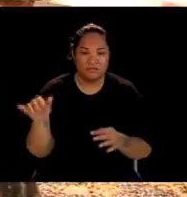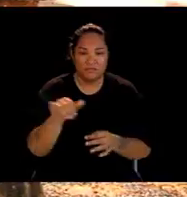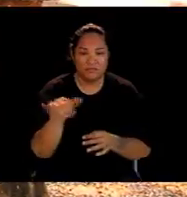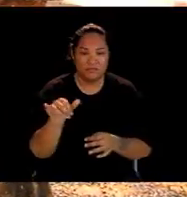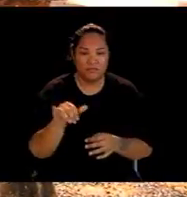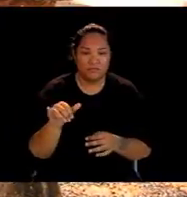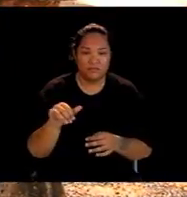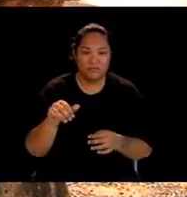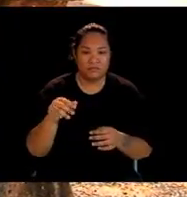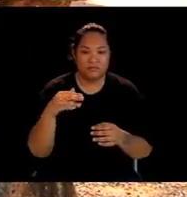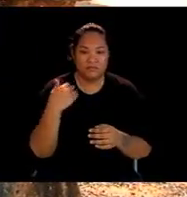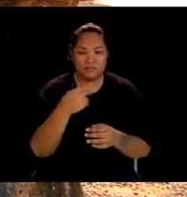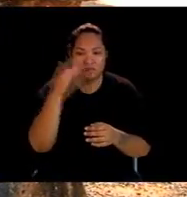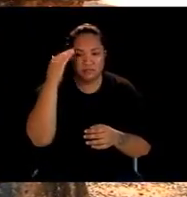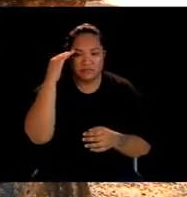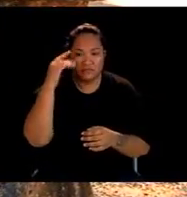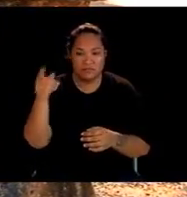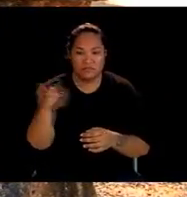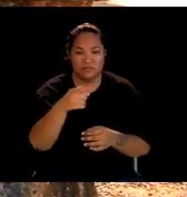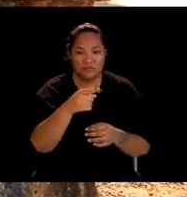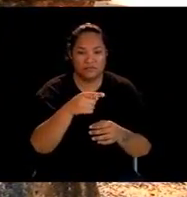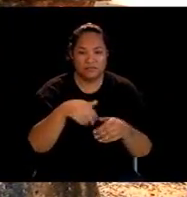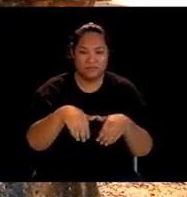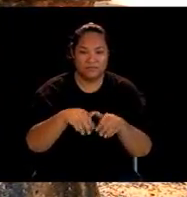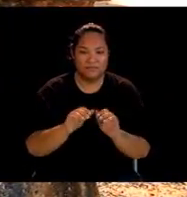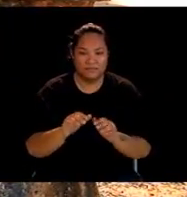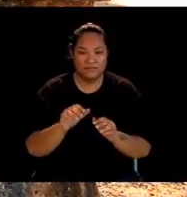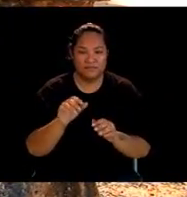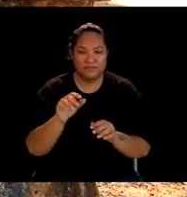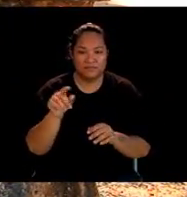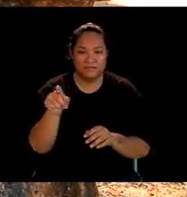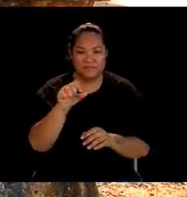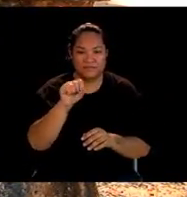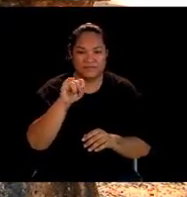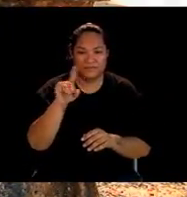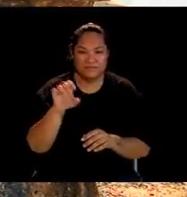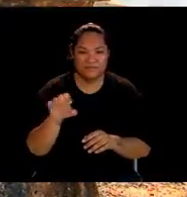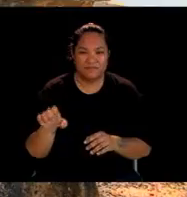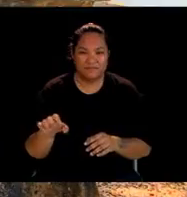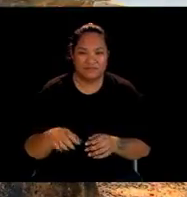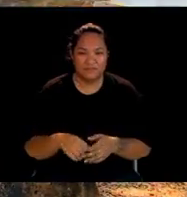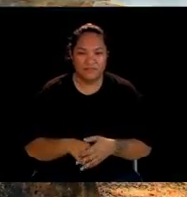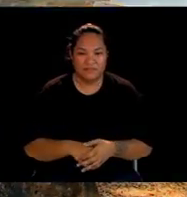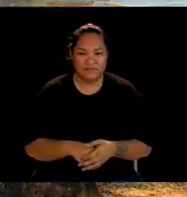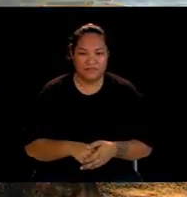inaftan niha na matungo, paimano naman mahafod, zani minedong niha.